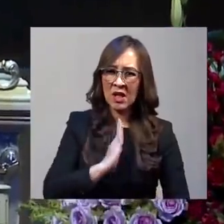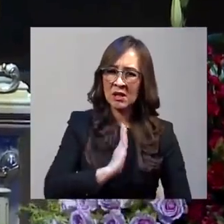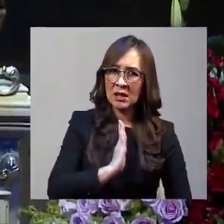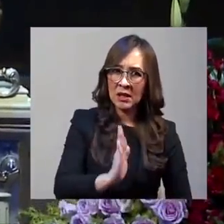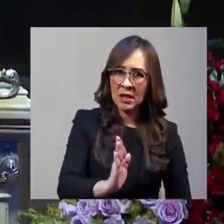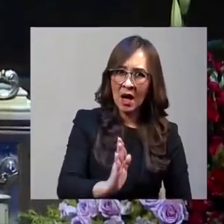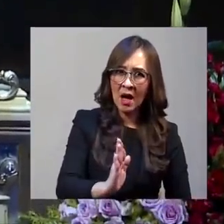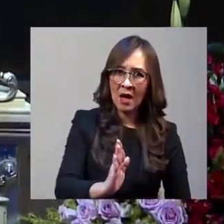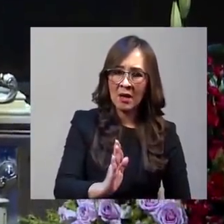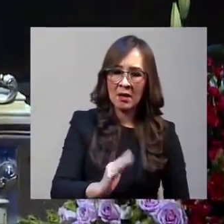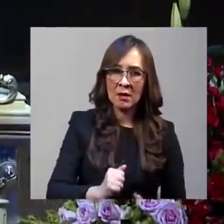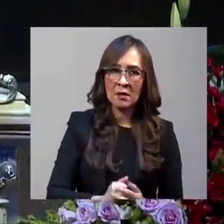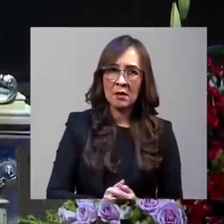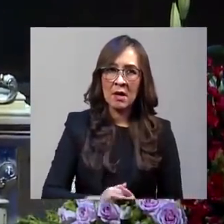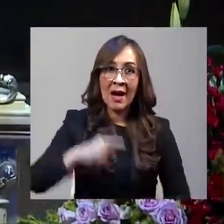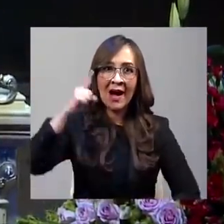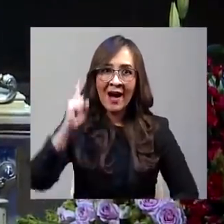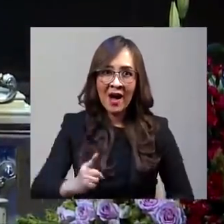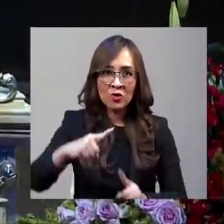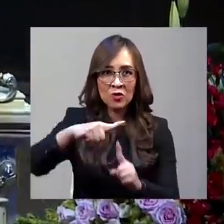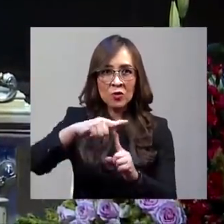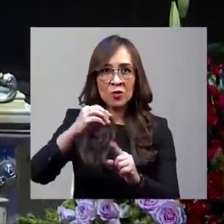untuk kompromi dengan dosa, bertobat.